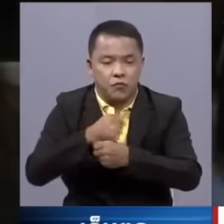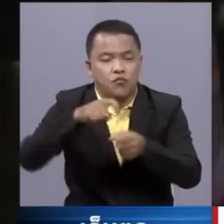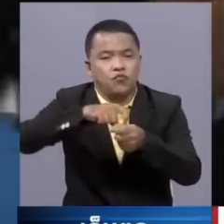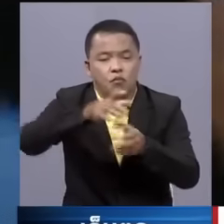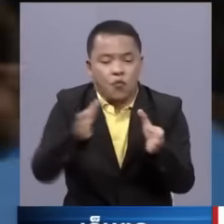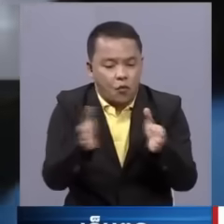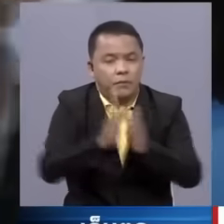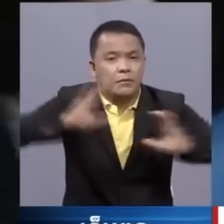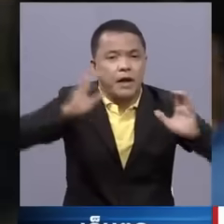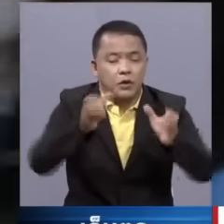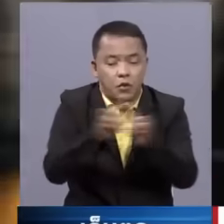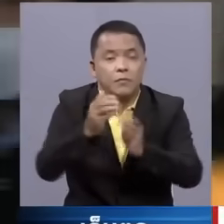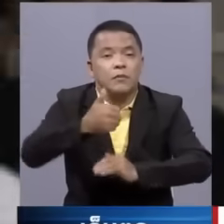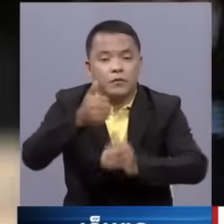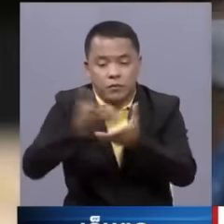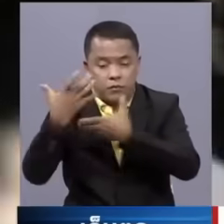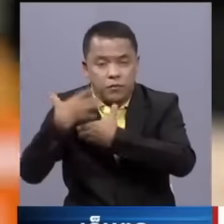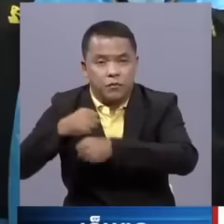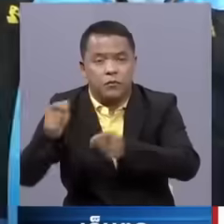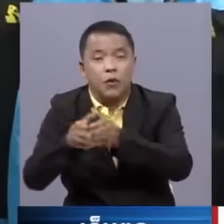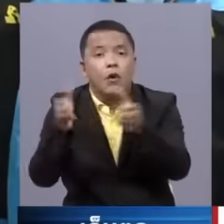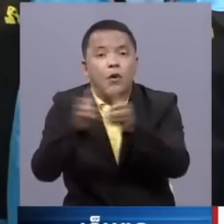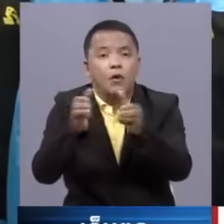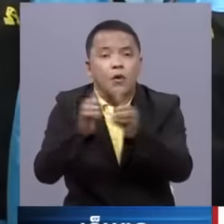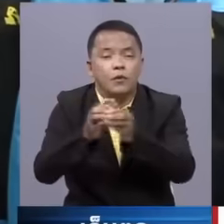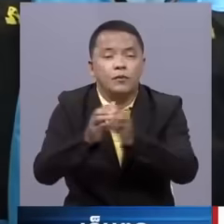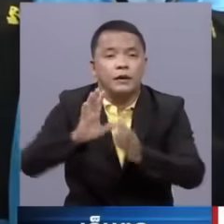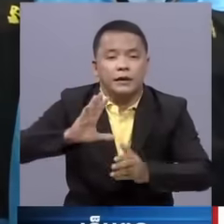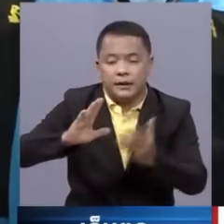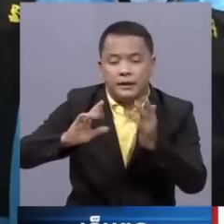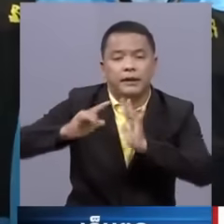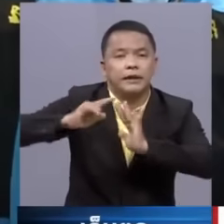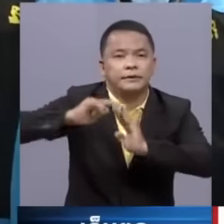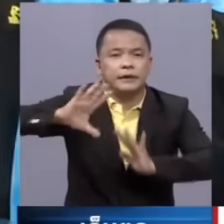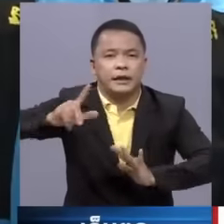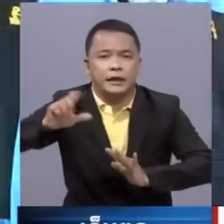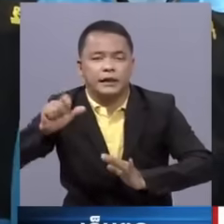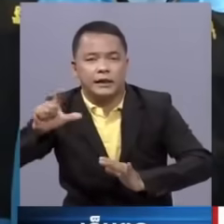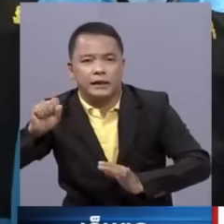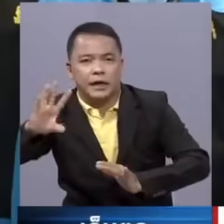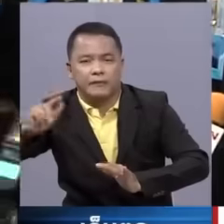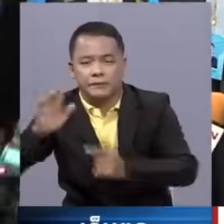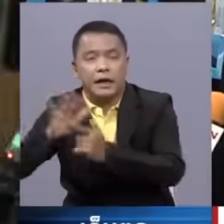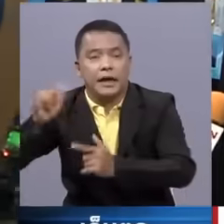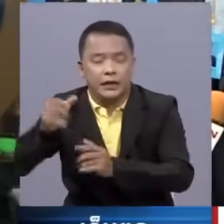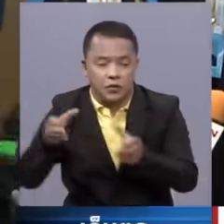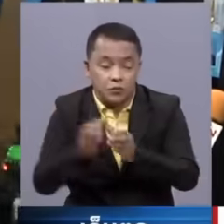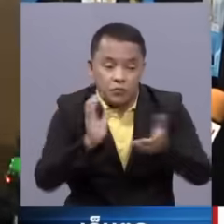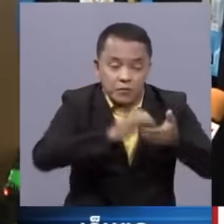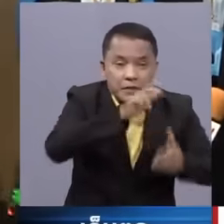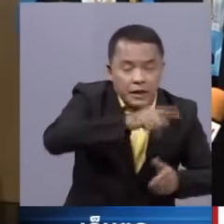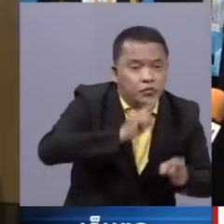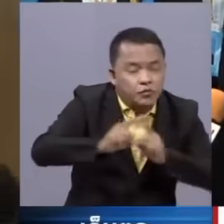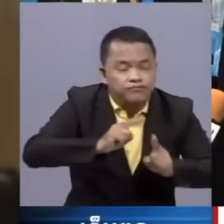แกนนำพรรคประชาธิปัตย์เองโดยเฉพาะกลุ่มของคุณเฉลิมชัยในช่วงที่ผ่านมาพยายามจะทอดไมตรีไปยังเพื่อไทยด้วย